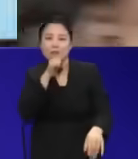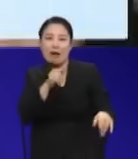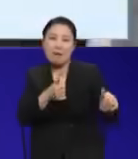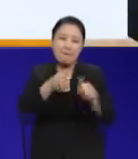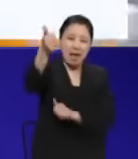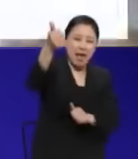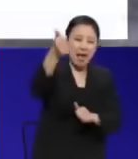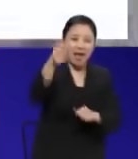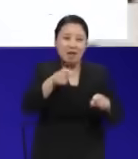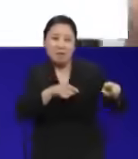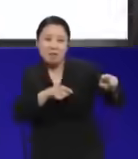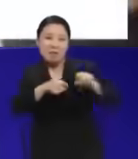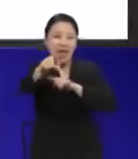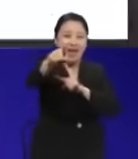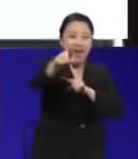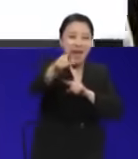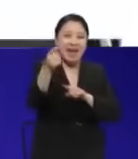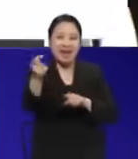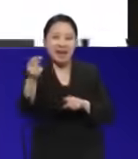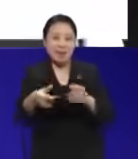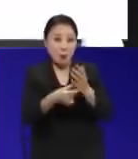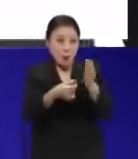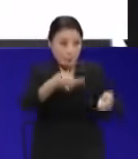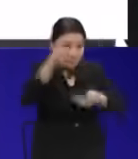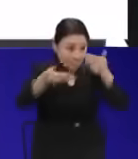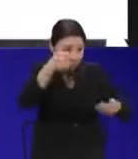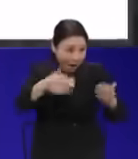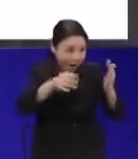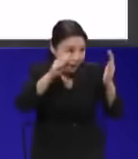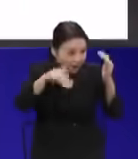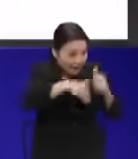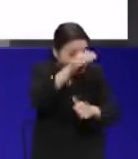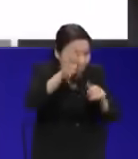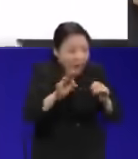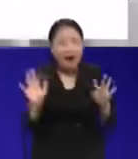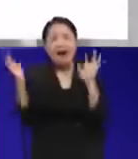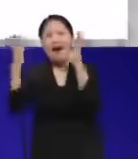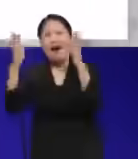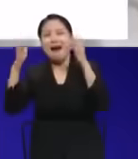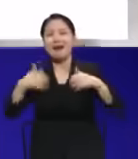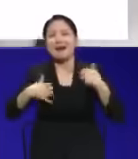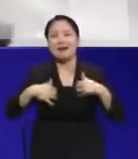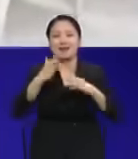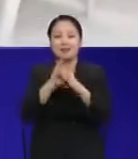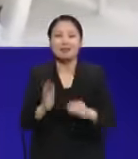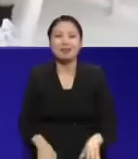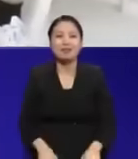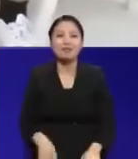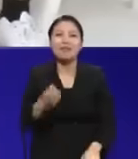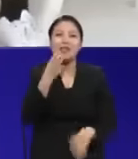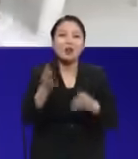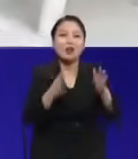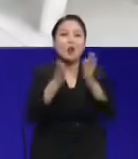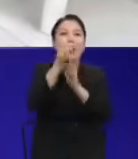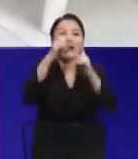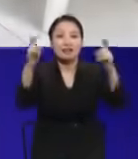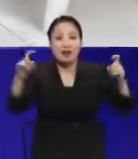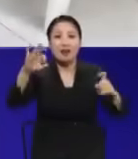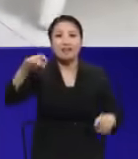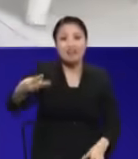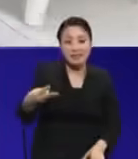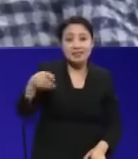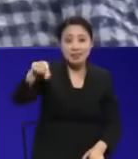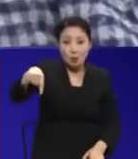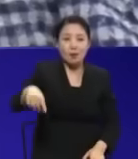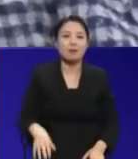의미하는 골든크로스를 했다며 개표율이 나올 때마다 박수를 치며 기뻐하고 있습니다. 이곳 경기 화성을 지역구는 여론조사